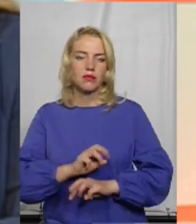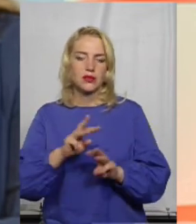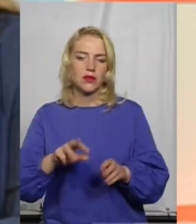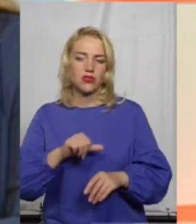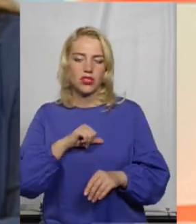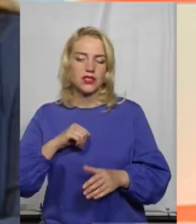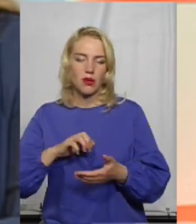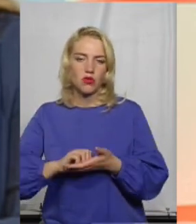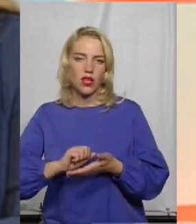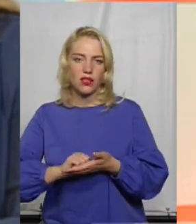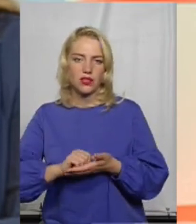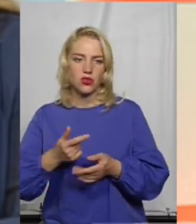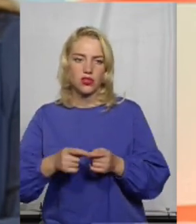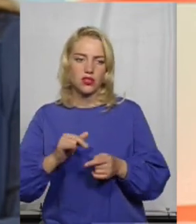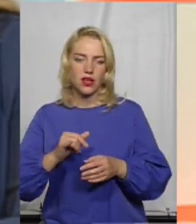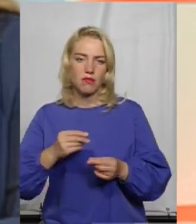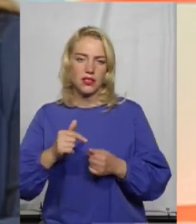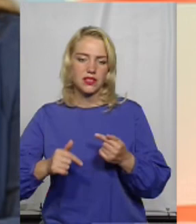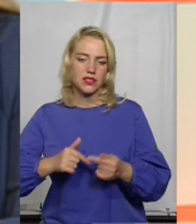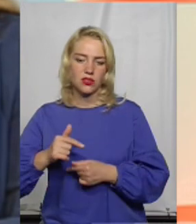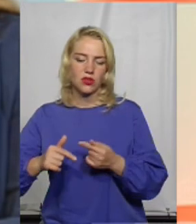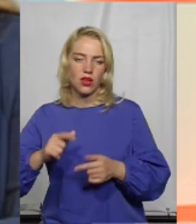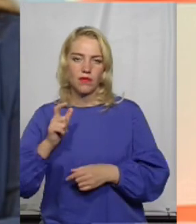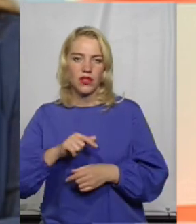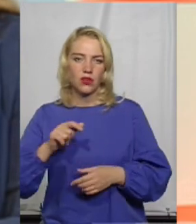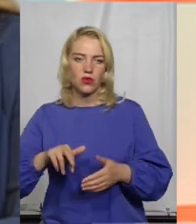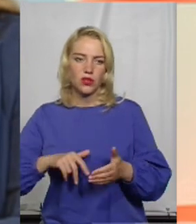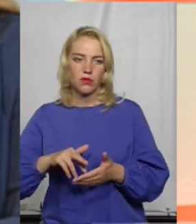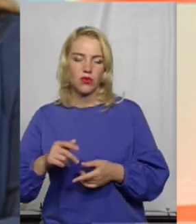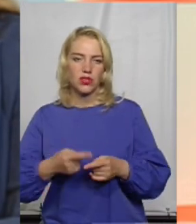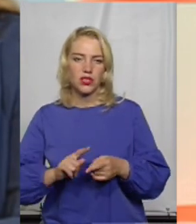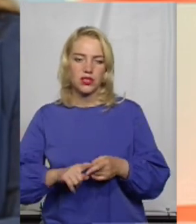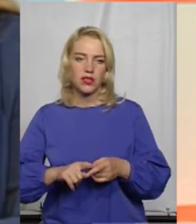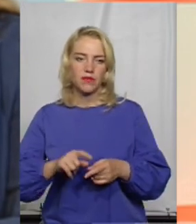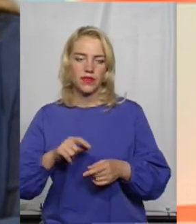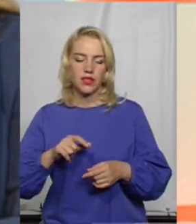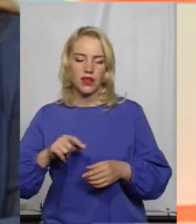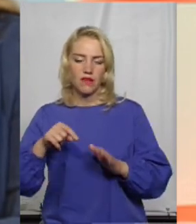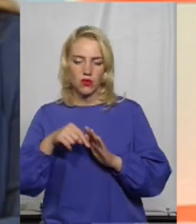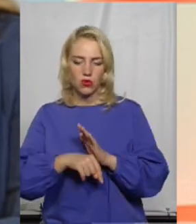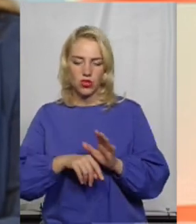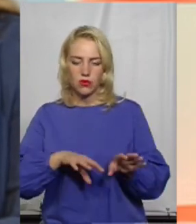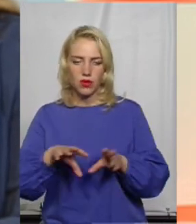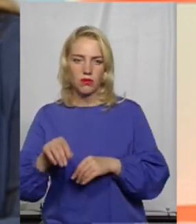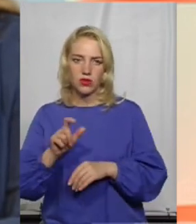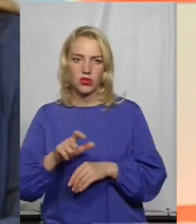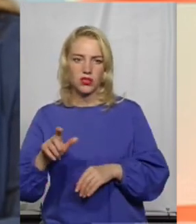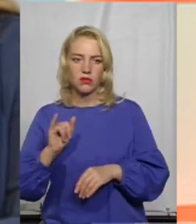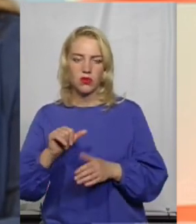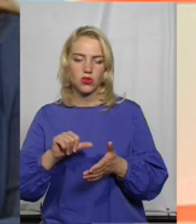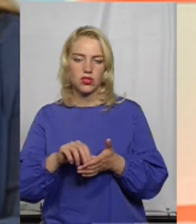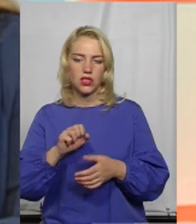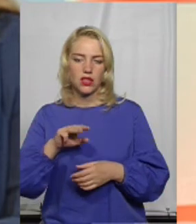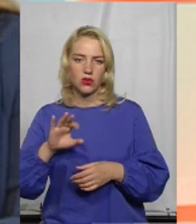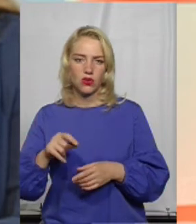забезпечення самозайнятості, розвитку бізнесу. Люди проходять, а це саме групи внутрішньо переміщених осіб і учасників